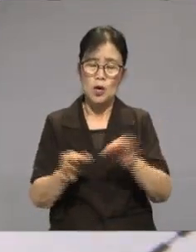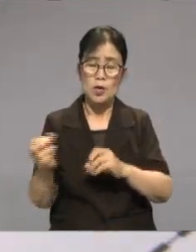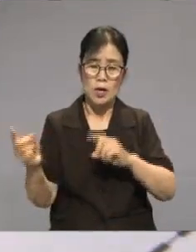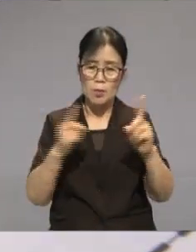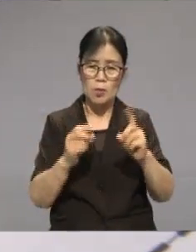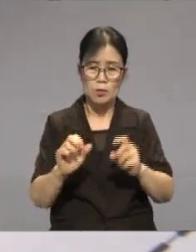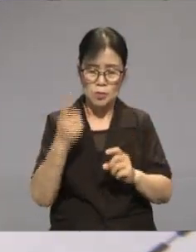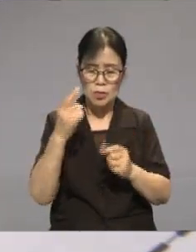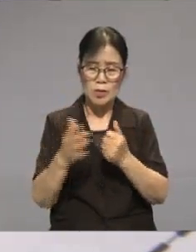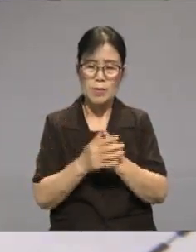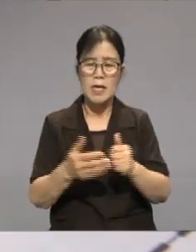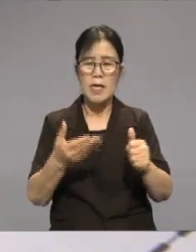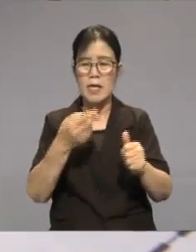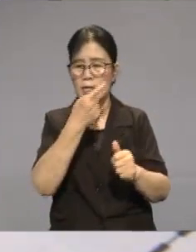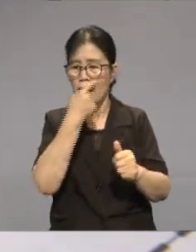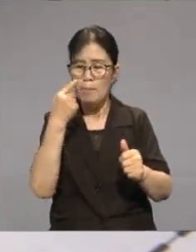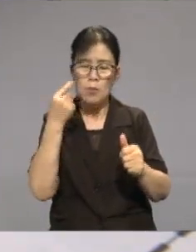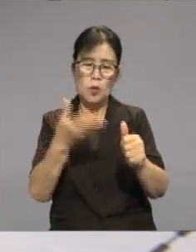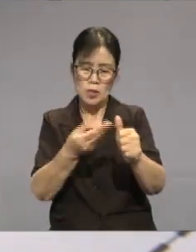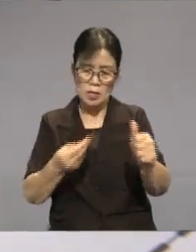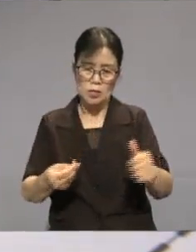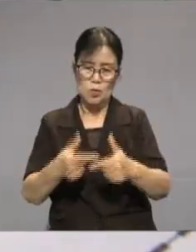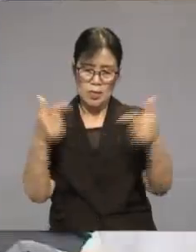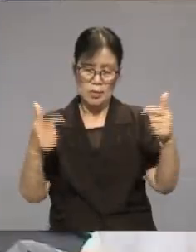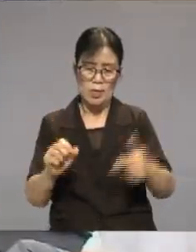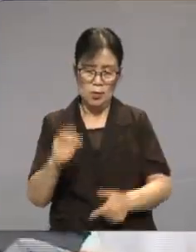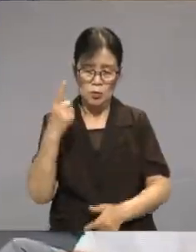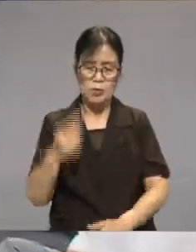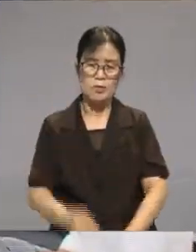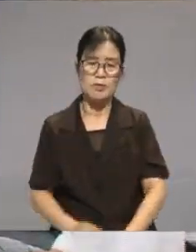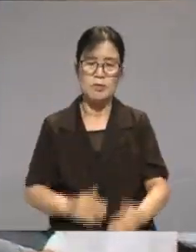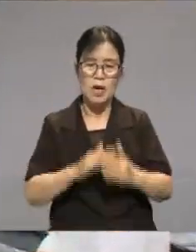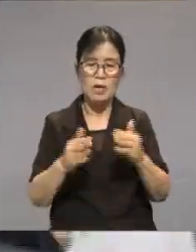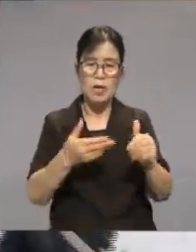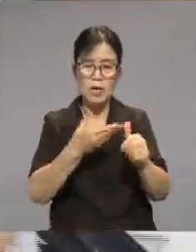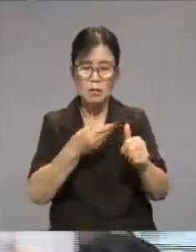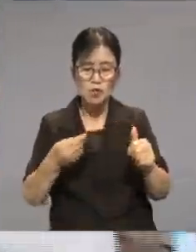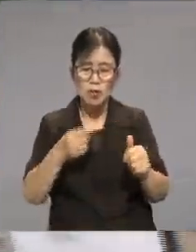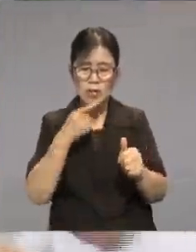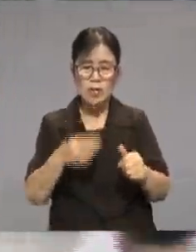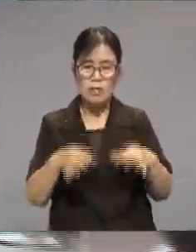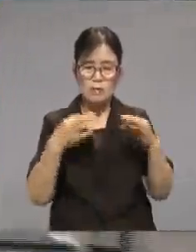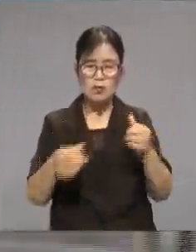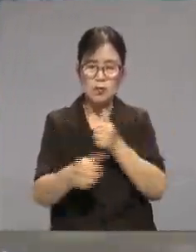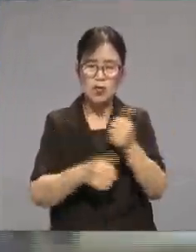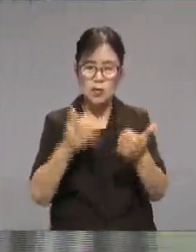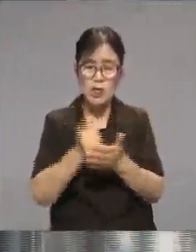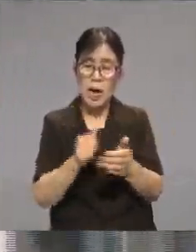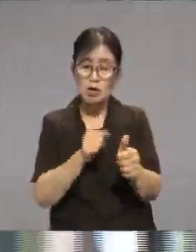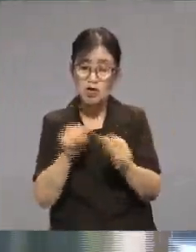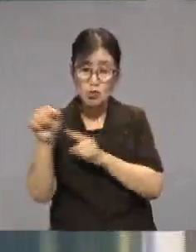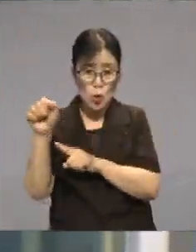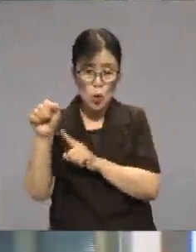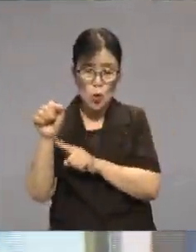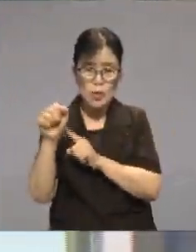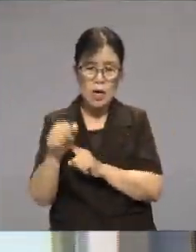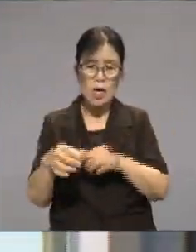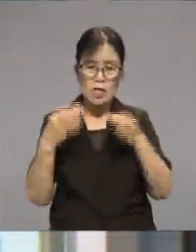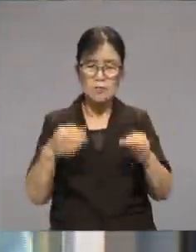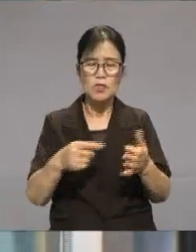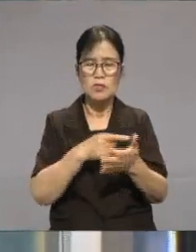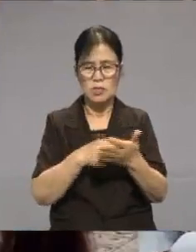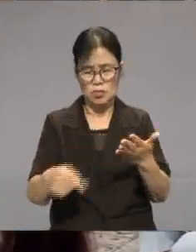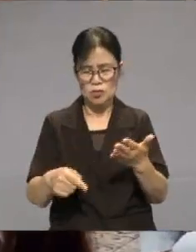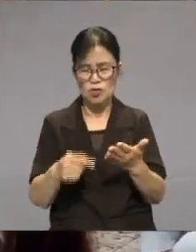따른 주택담보대출 확대가 주된 원인입니다. 가계 부채는 김병환 금융위원회 위원장 후보자가 금융